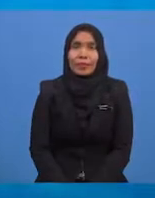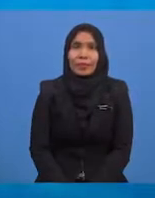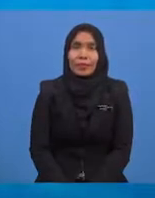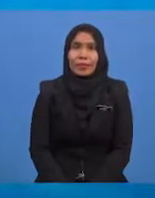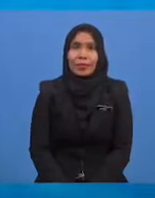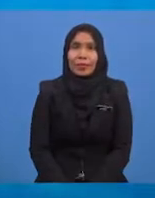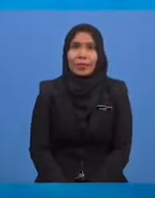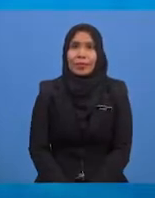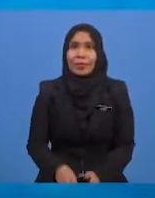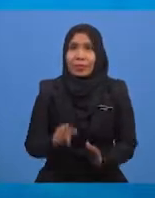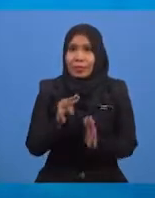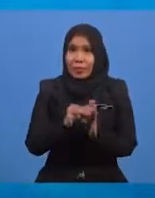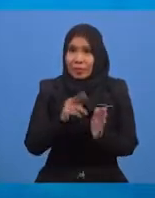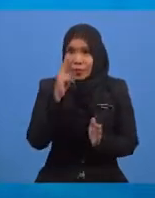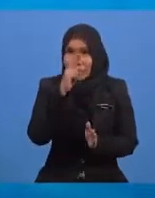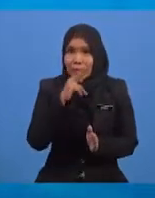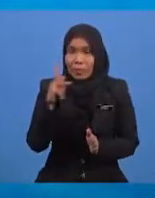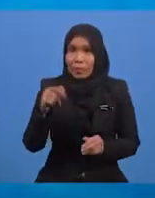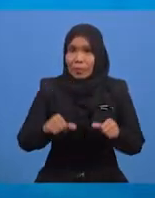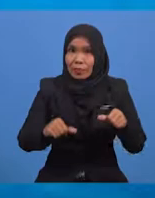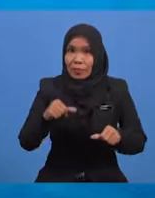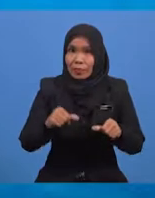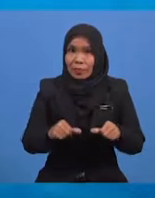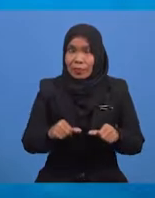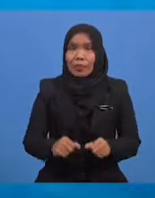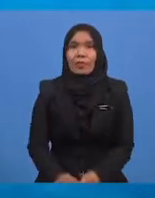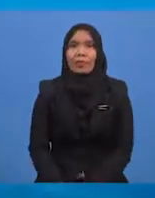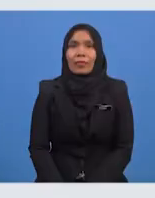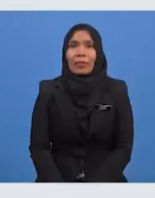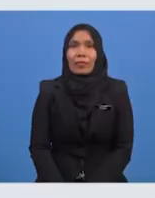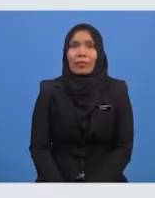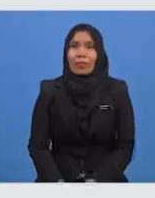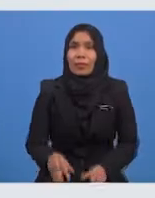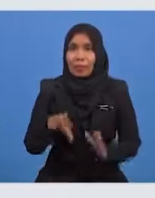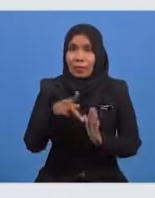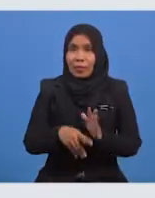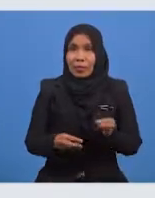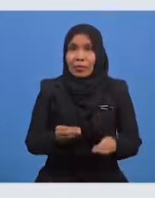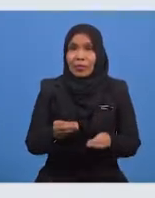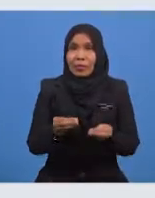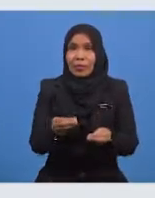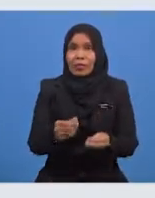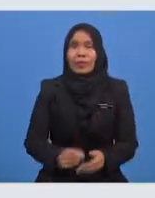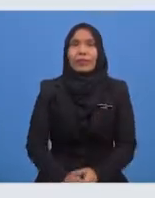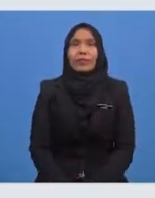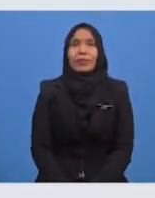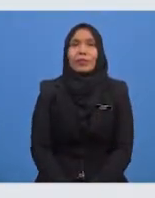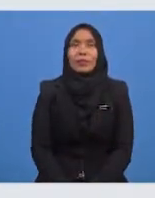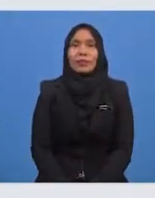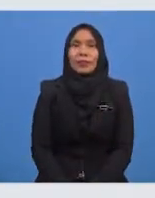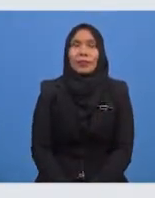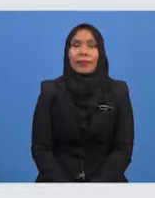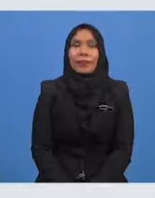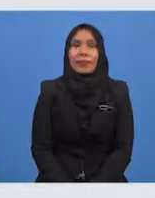Pemasaran merupakan aktiviti sesebuah perniagaan yang dibentuk dalam merancang dan melaksanakan strategi